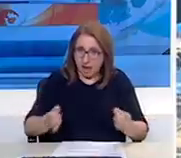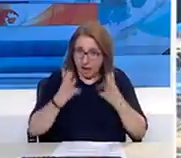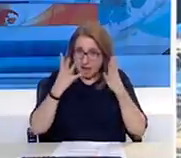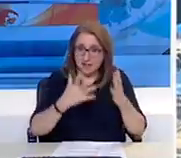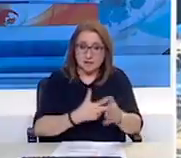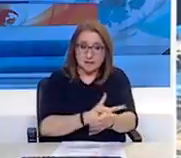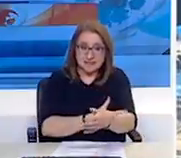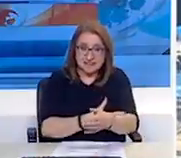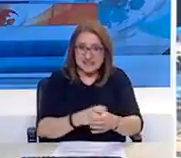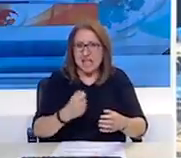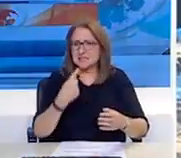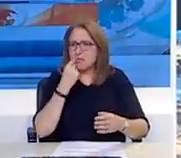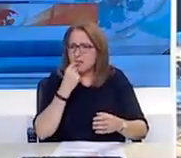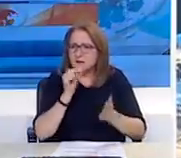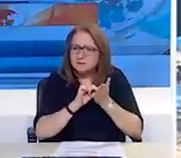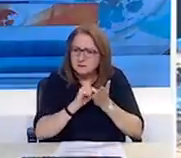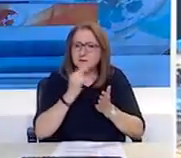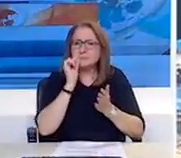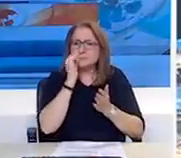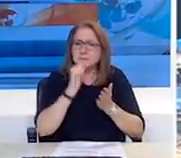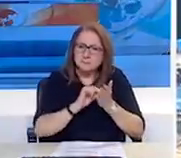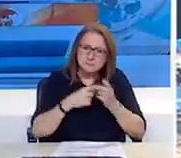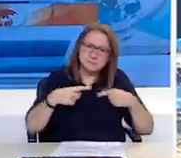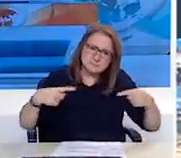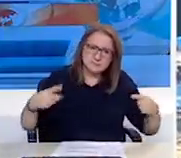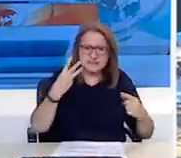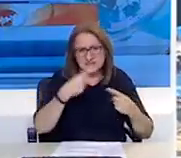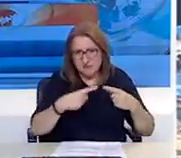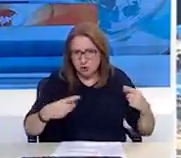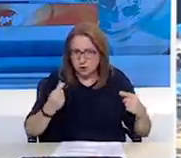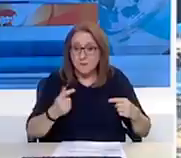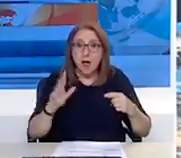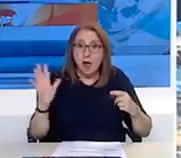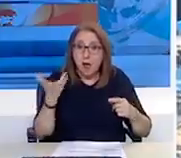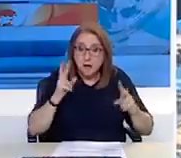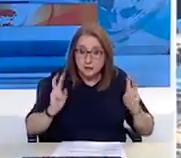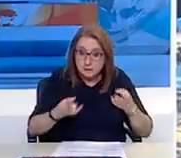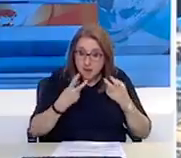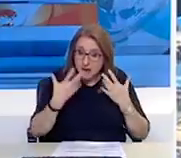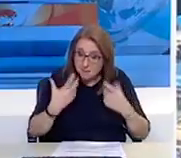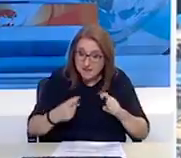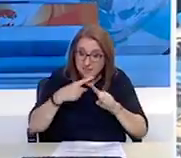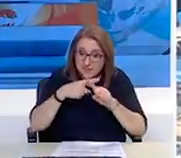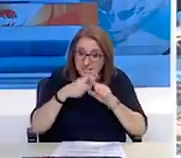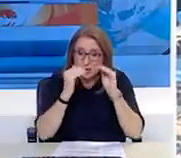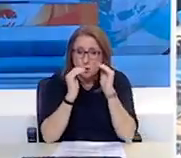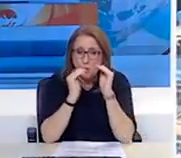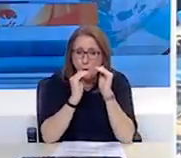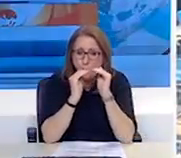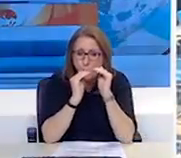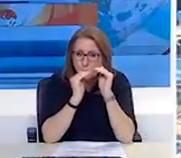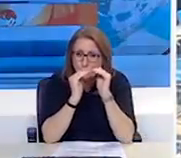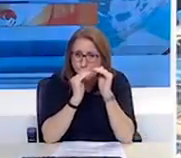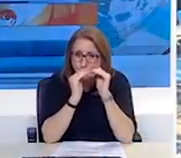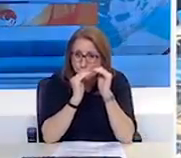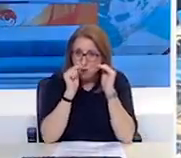αντιμετωπίζουμε αυτές τις περιόδους, όχι το οριακά αρνητικό. Το οριακά θετικό λοιπόν είναι αυτό που αντιμετωπίζουμε. και έχει να κάνει σχέση